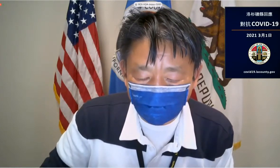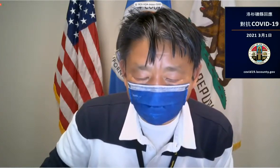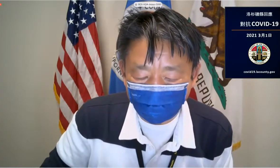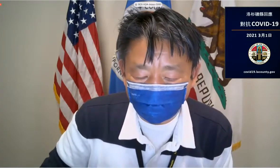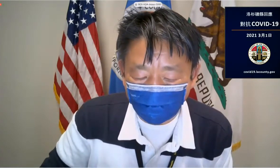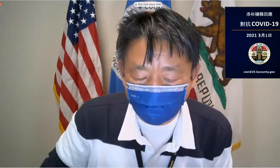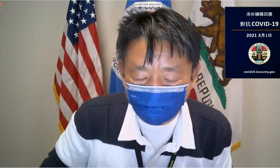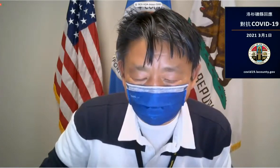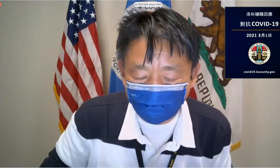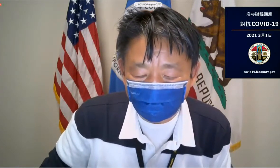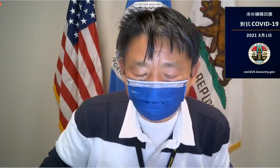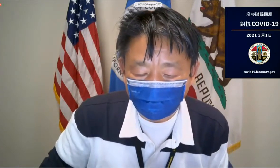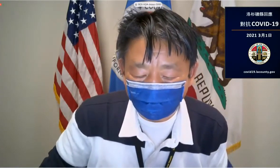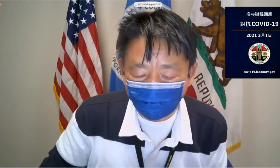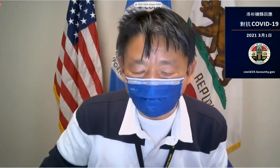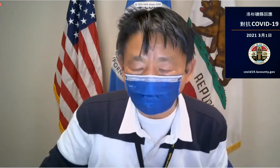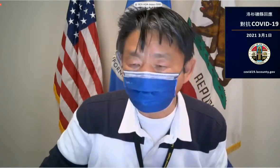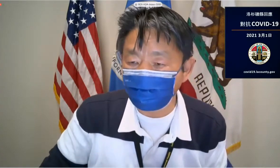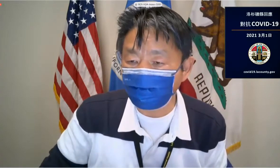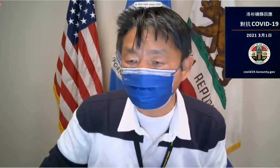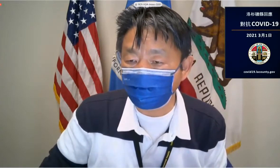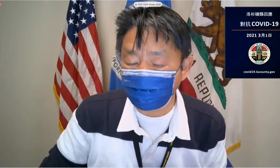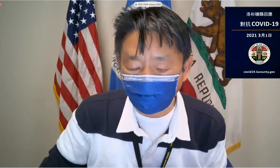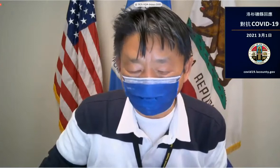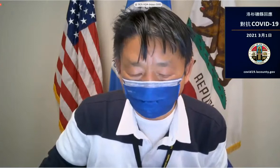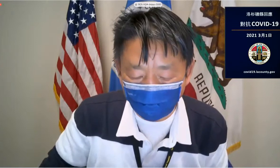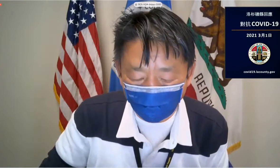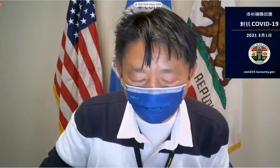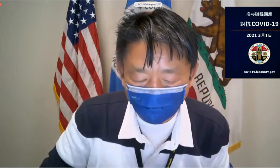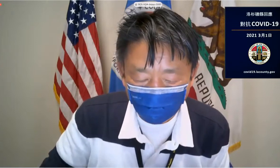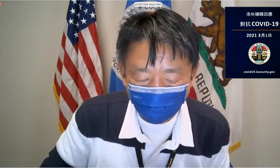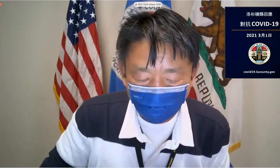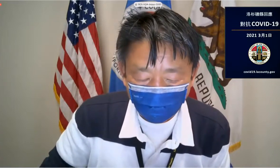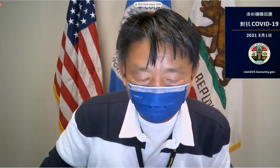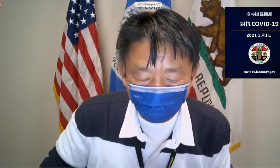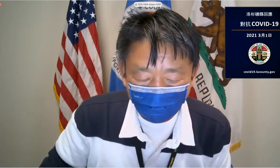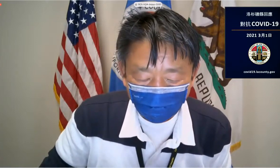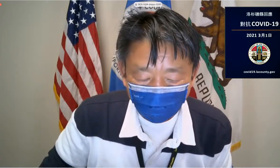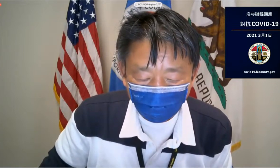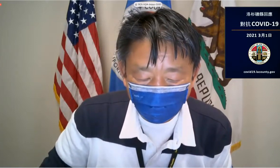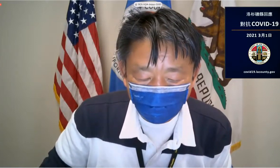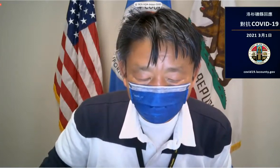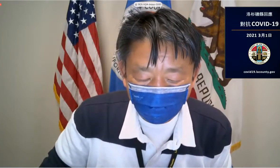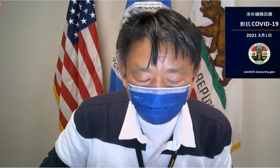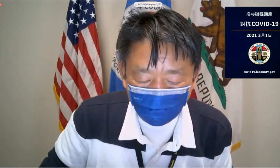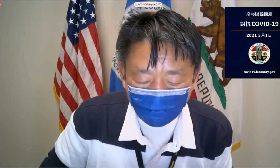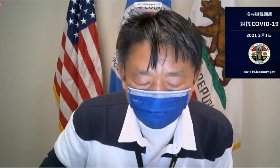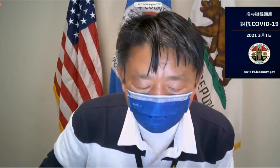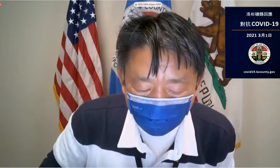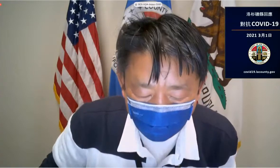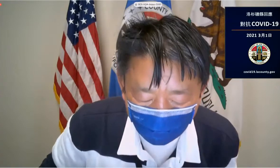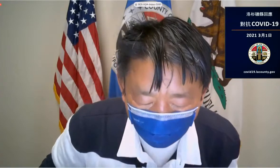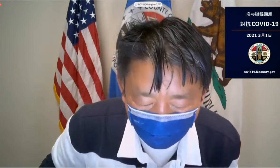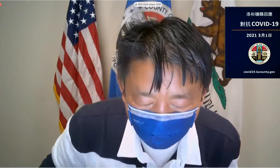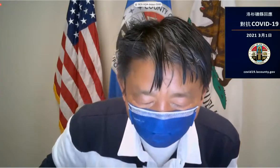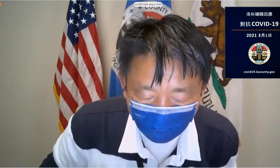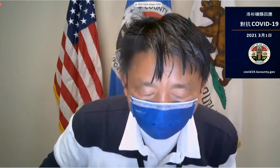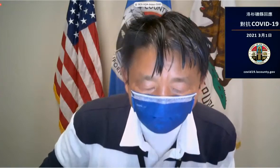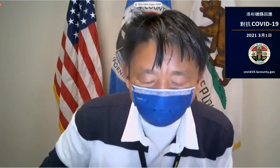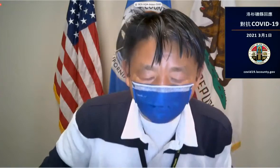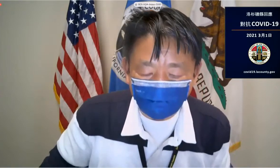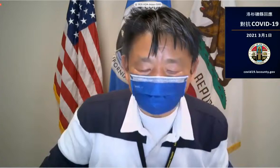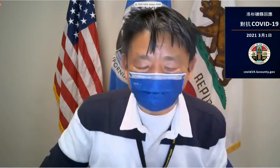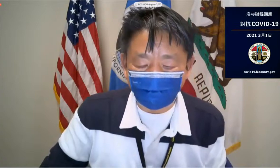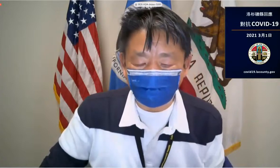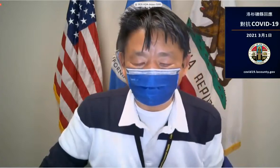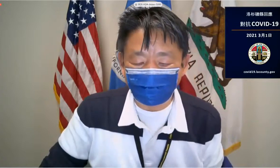1578人，其中31人的病例是住在加护病房。我们对4917